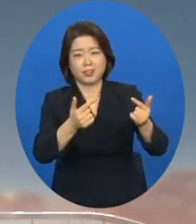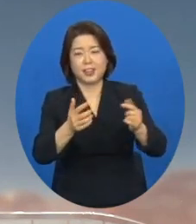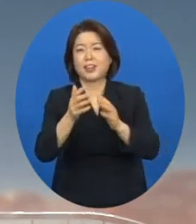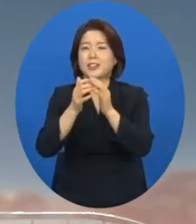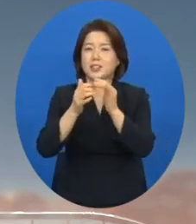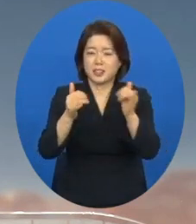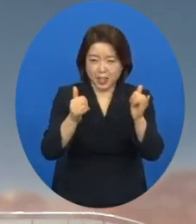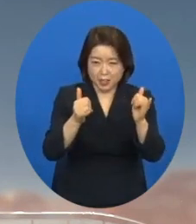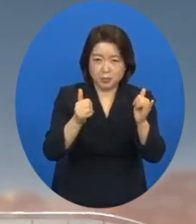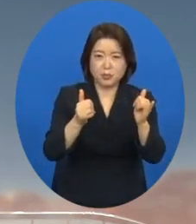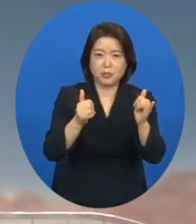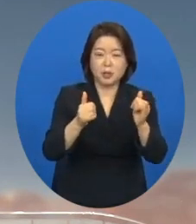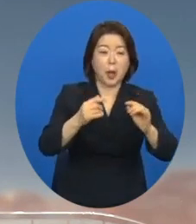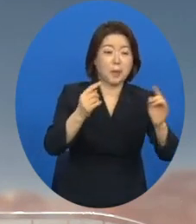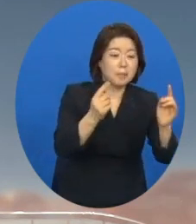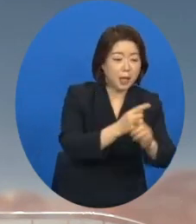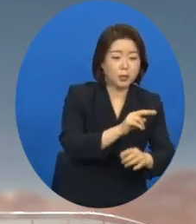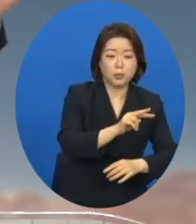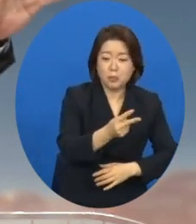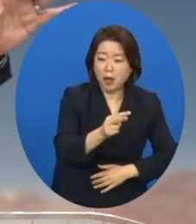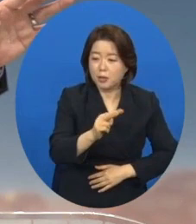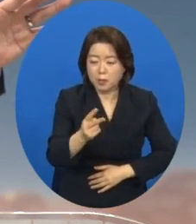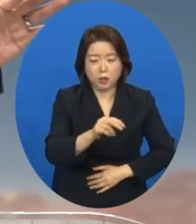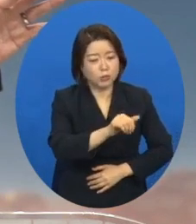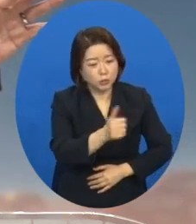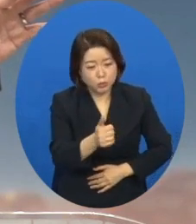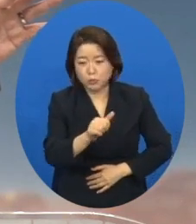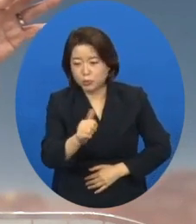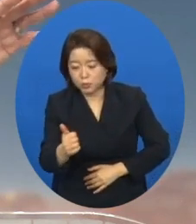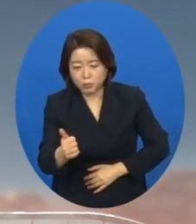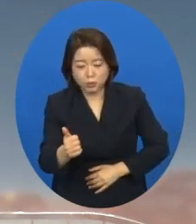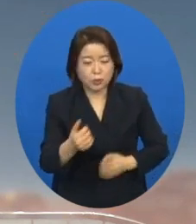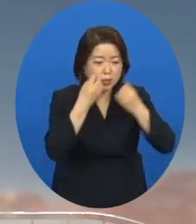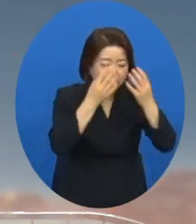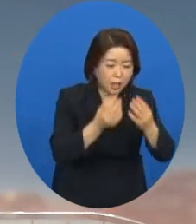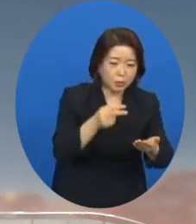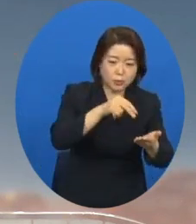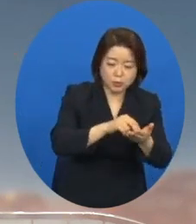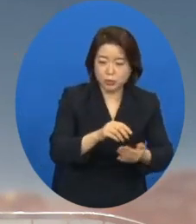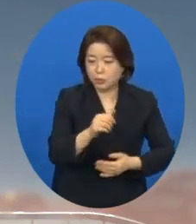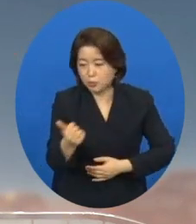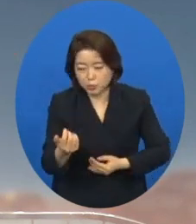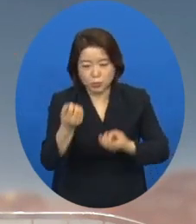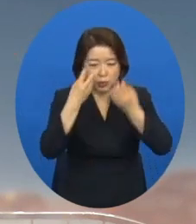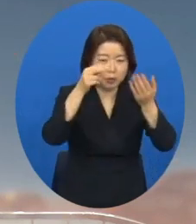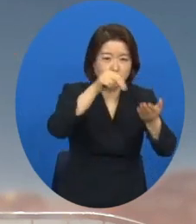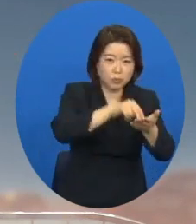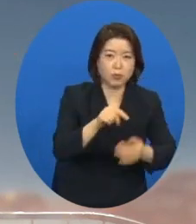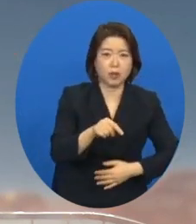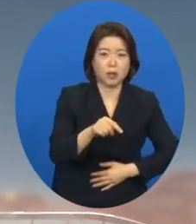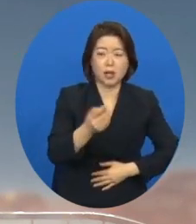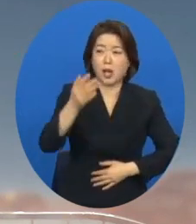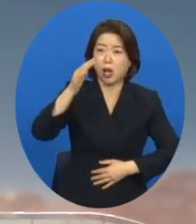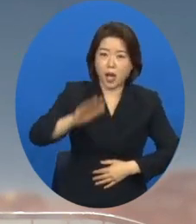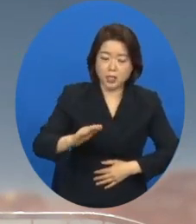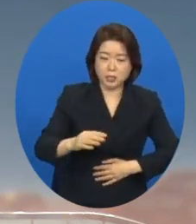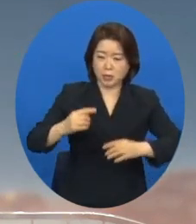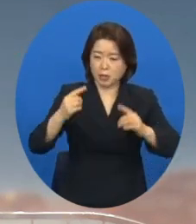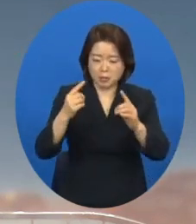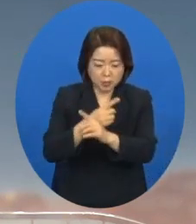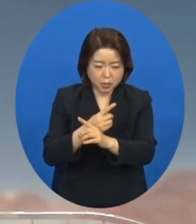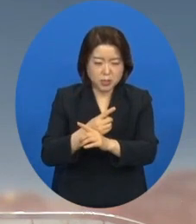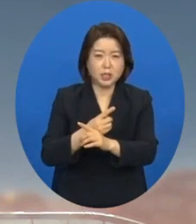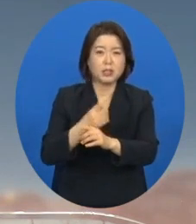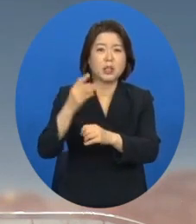사람은 바뀌고 사람은 죽고 떠납니다. 근데 변치 않는 하나님이 계시고 변치 않는